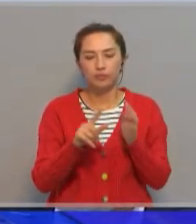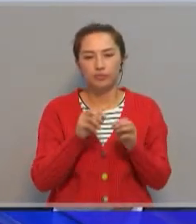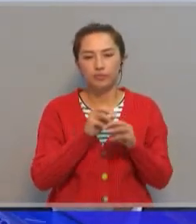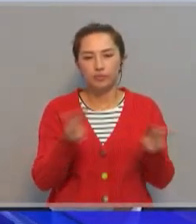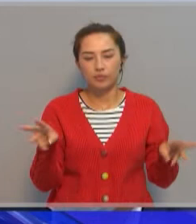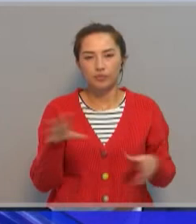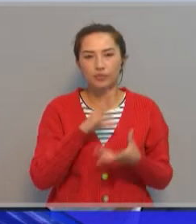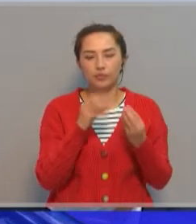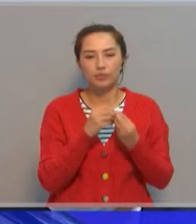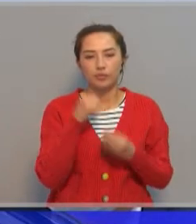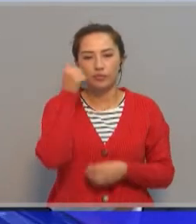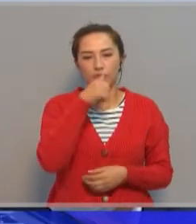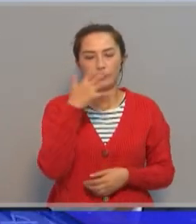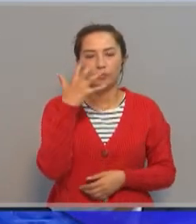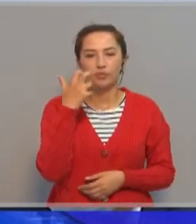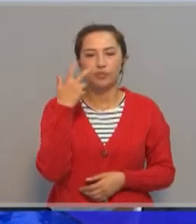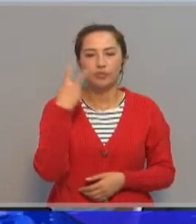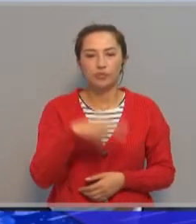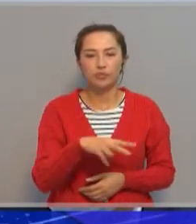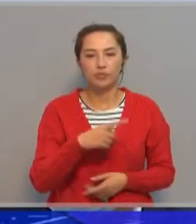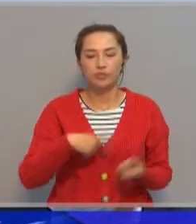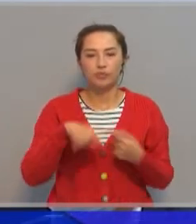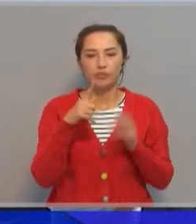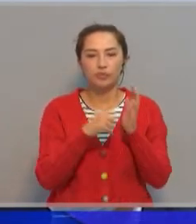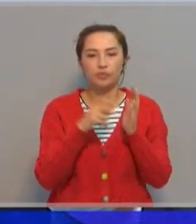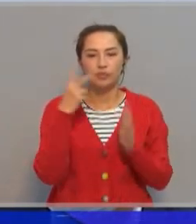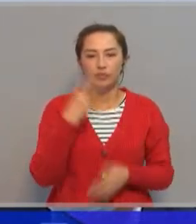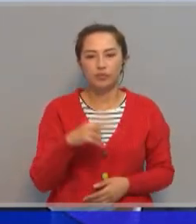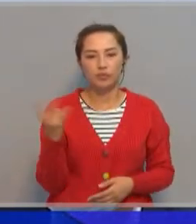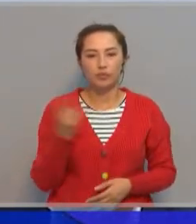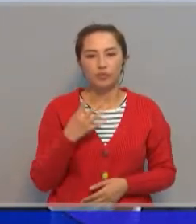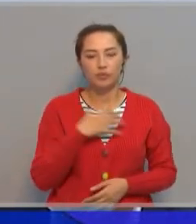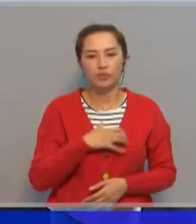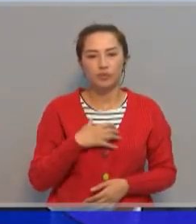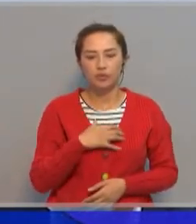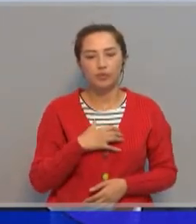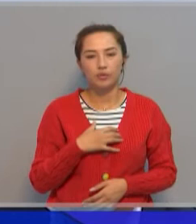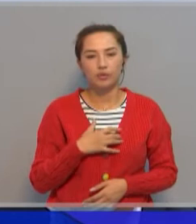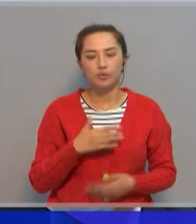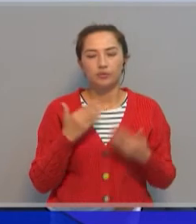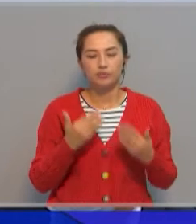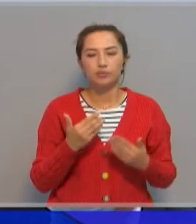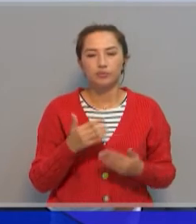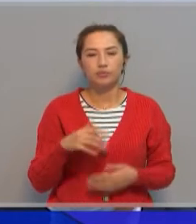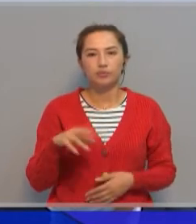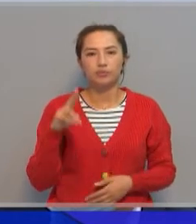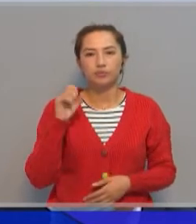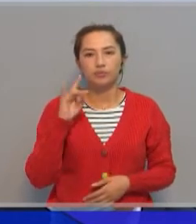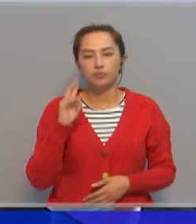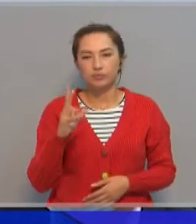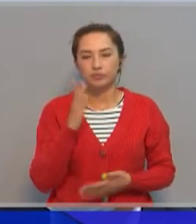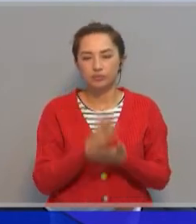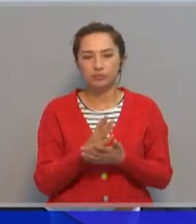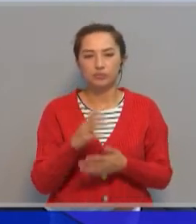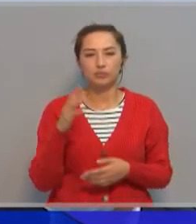болса, келіп кетумен жалпы жыл сайын 520 келеді, ал бізге 720 керек. Оның бәрі содан шыққан. Бізге қазір бүкіл парктеріміз бар,